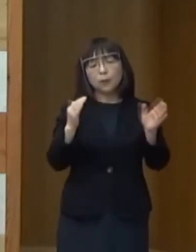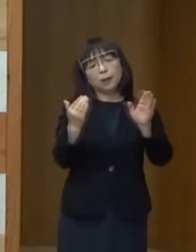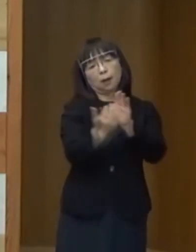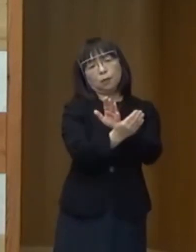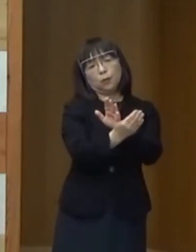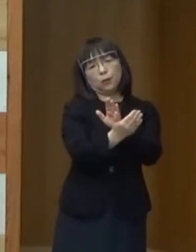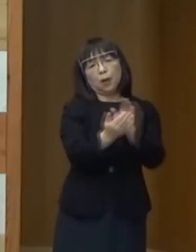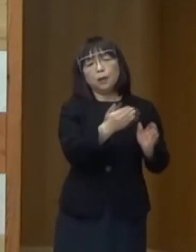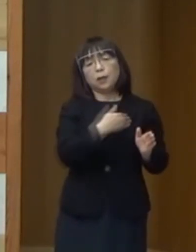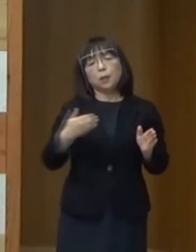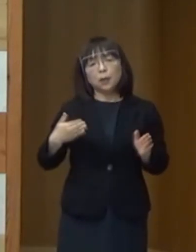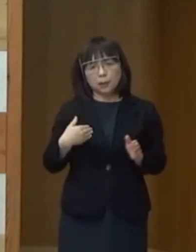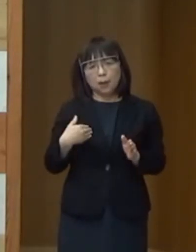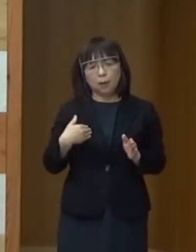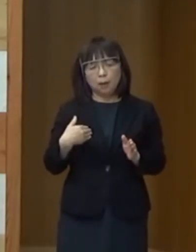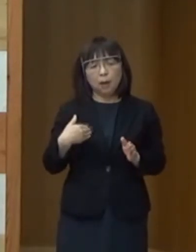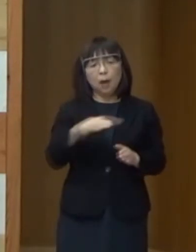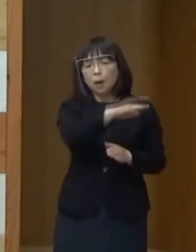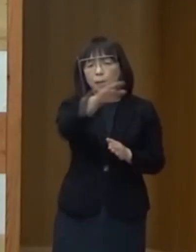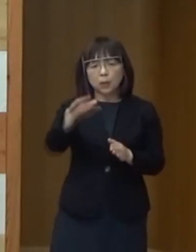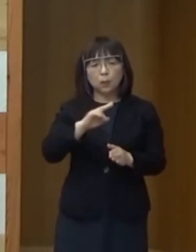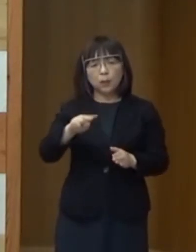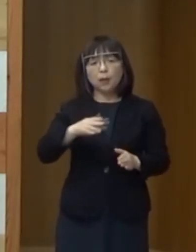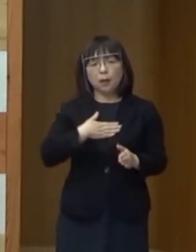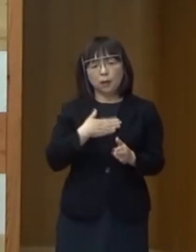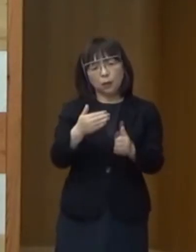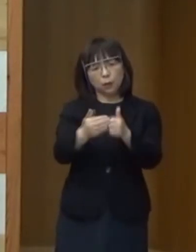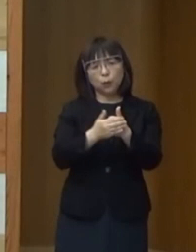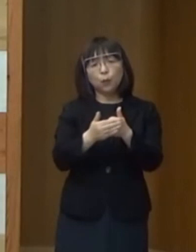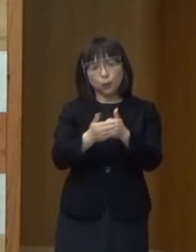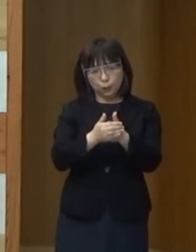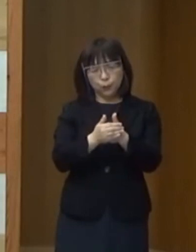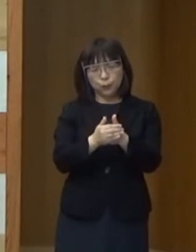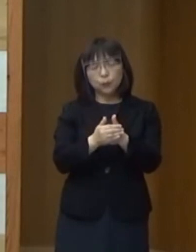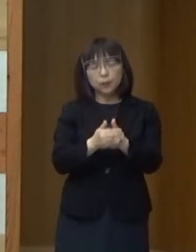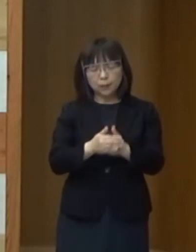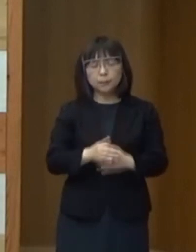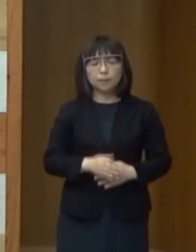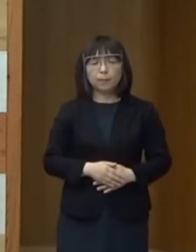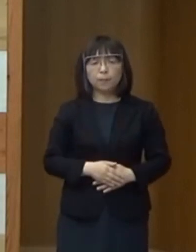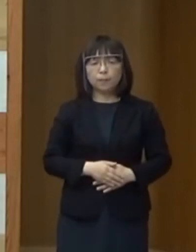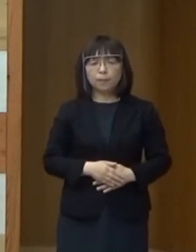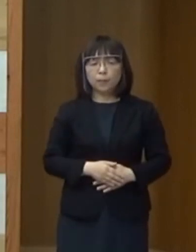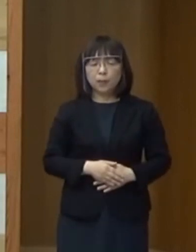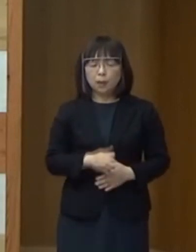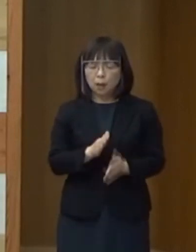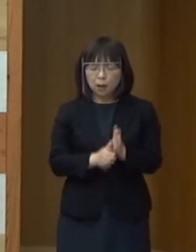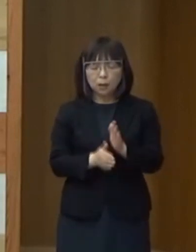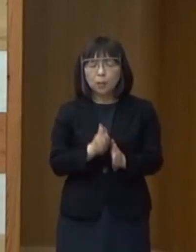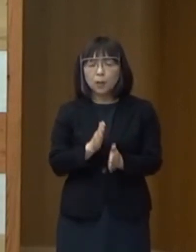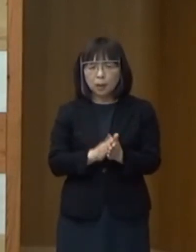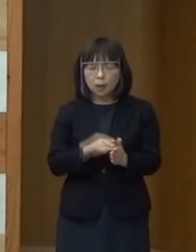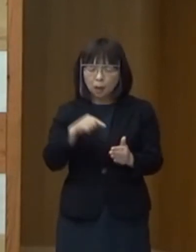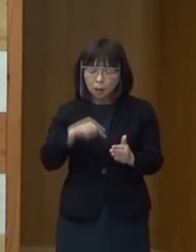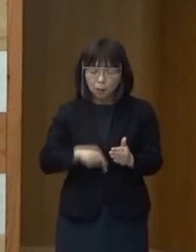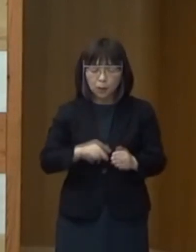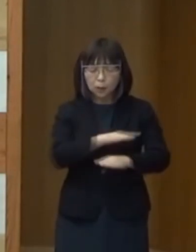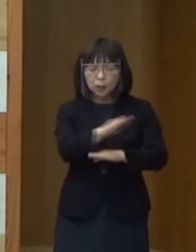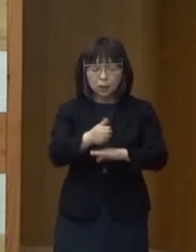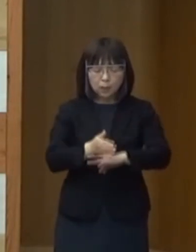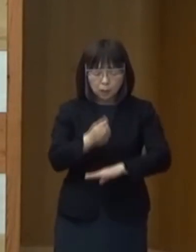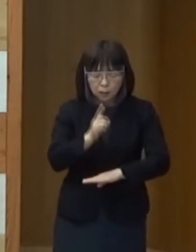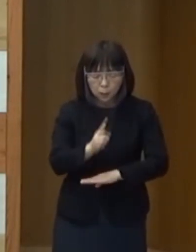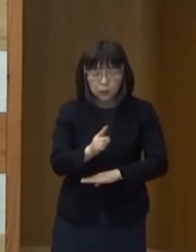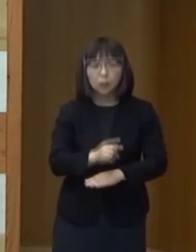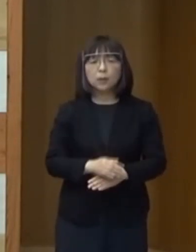ができましたのは、まさに道民の皆様のご理解、ご協力の賜物であります。改めて深く皆様に感謝申